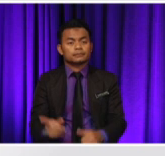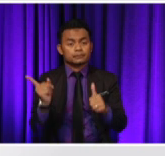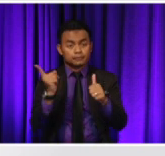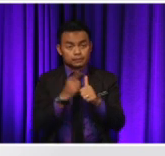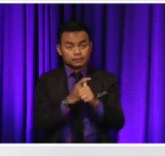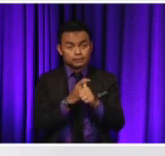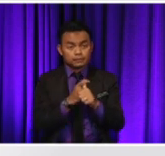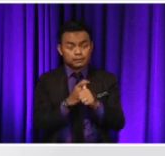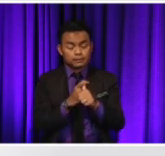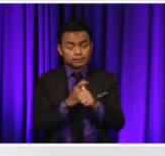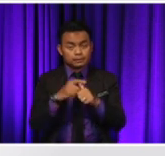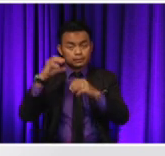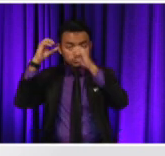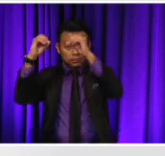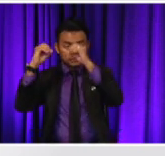organisasi